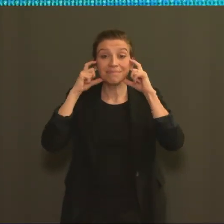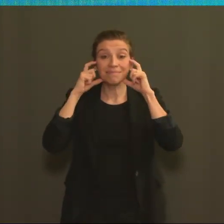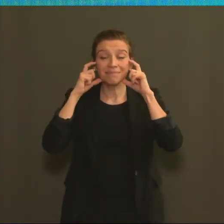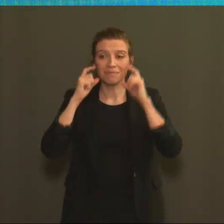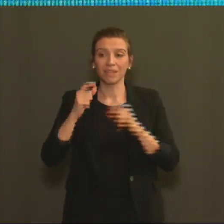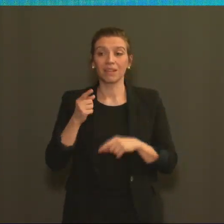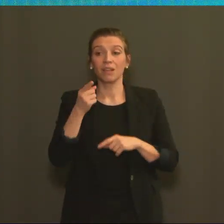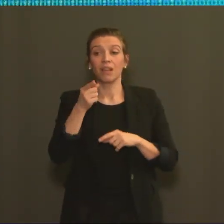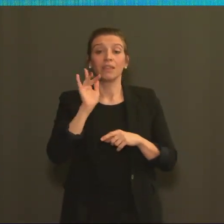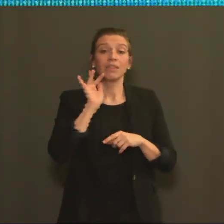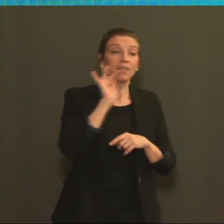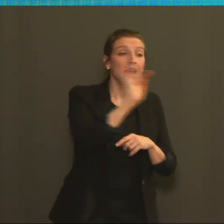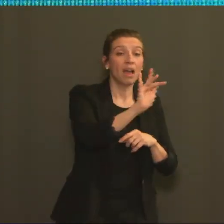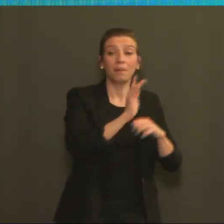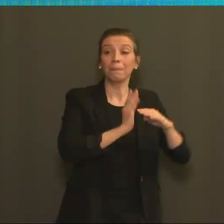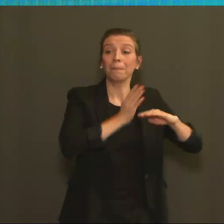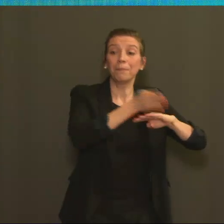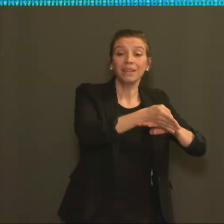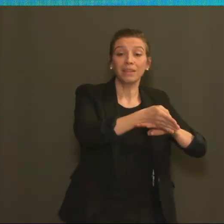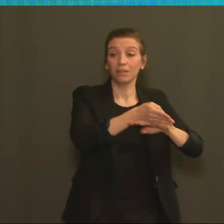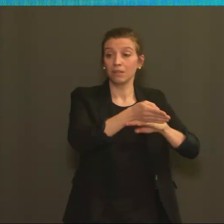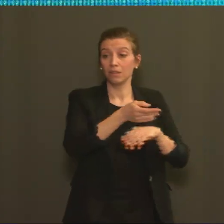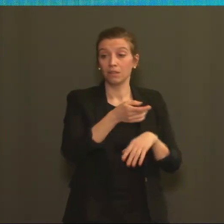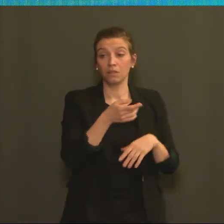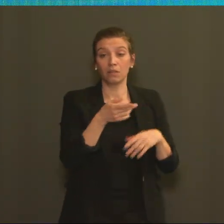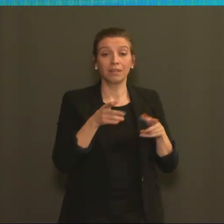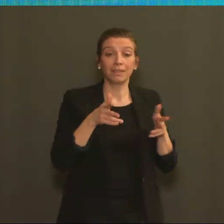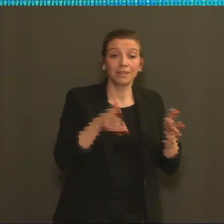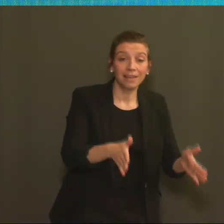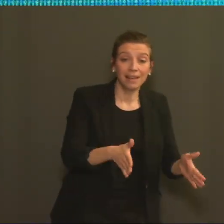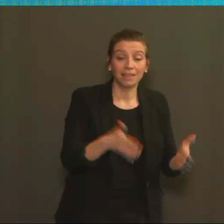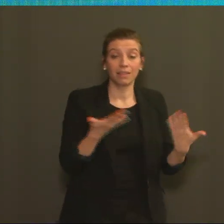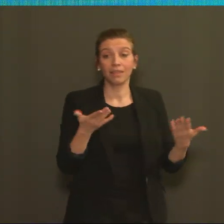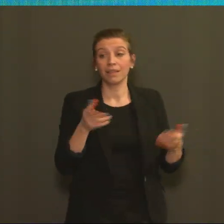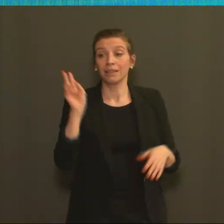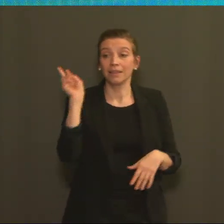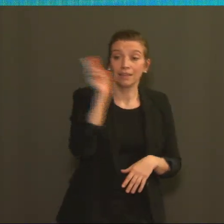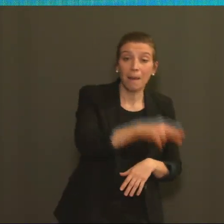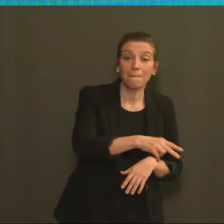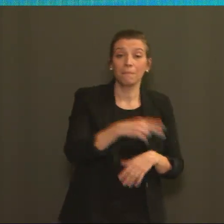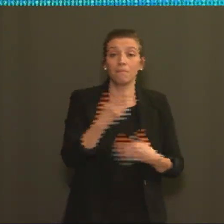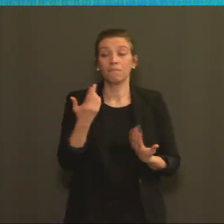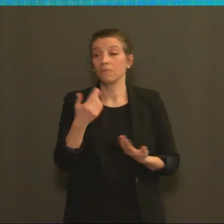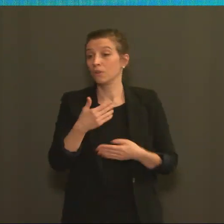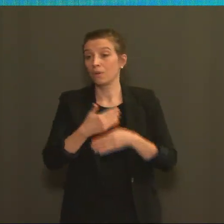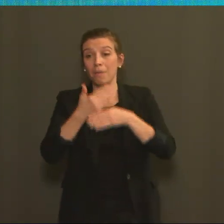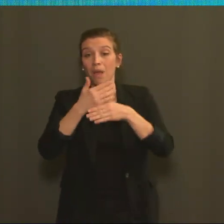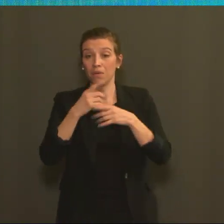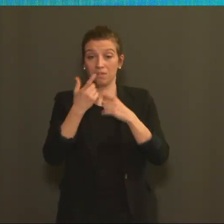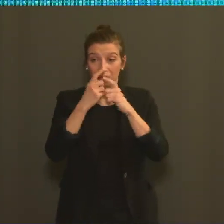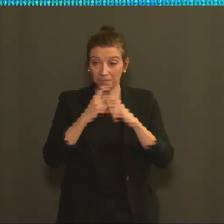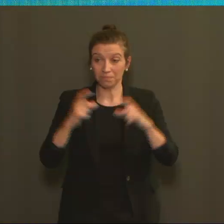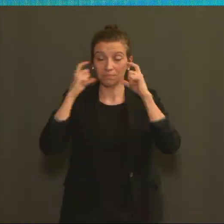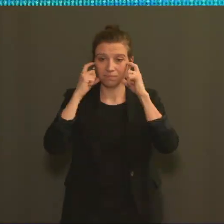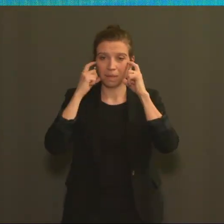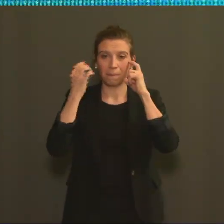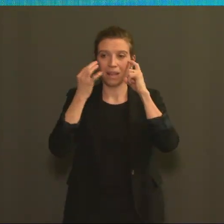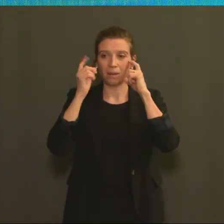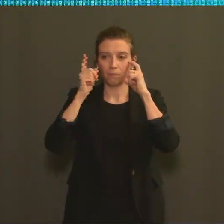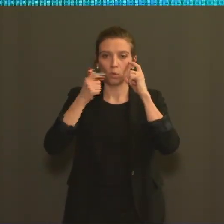dat we dat ook correct dragen is het masker moet de mond en de neus bedekken en moet goed aansluiten aan de zijkant